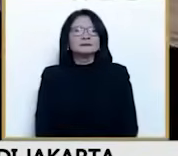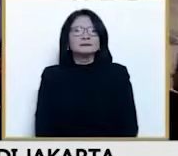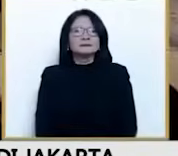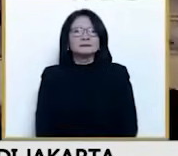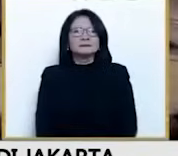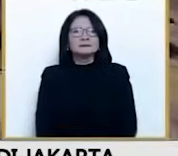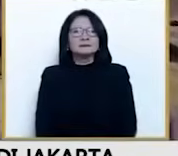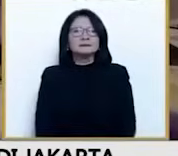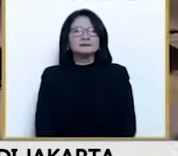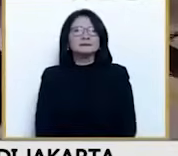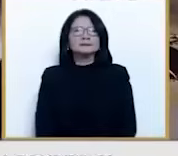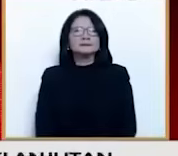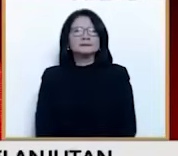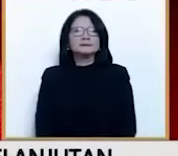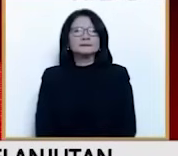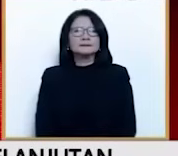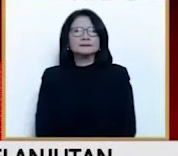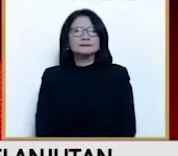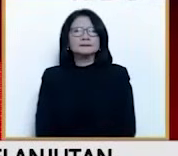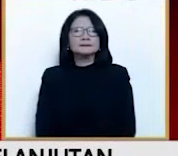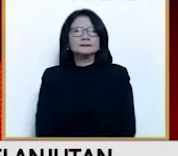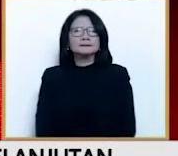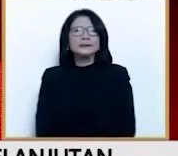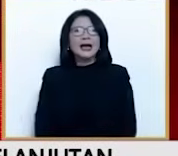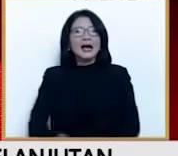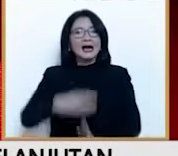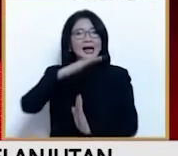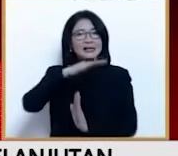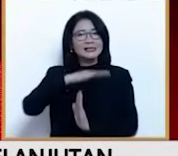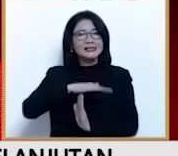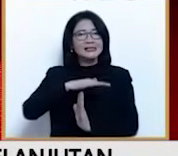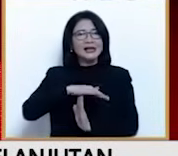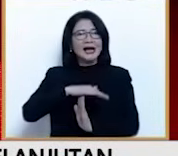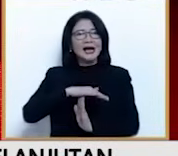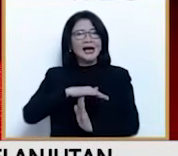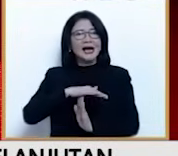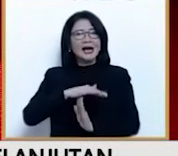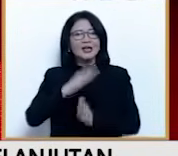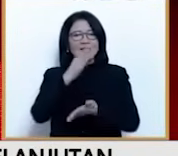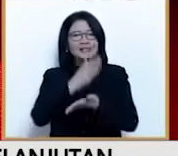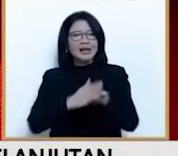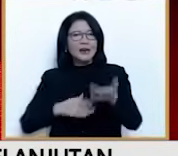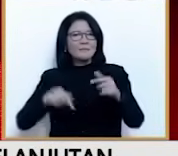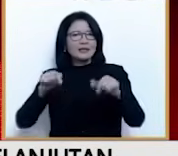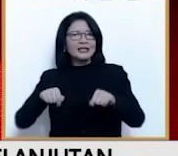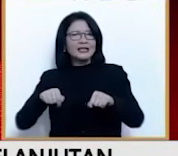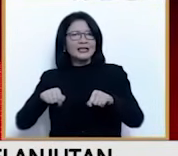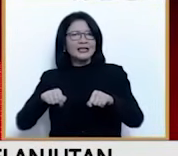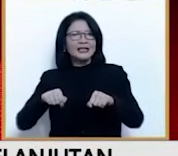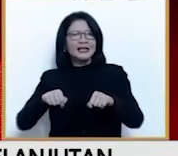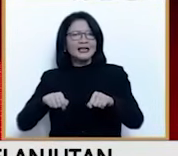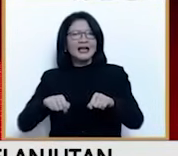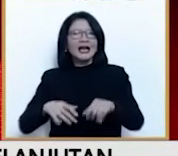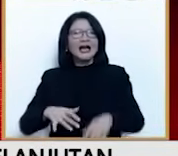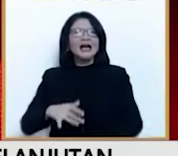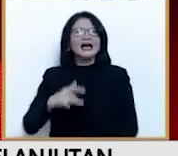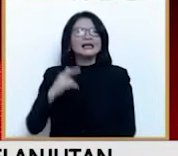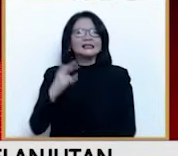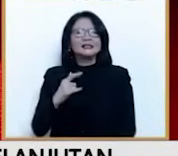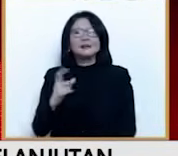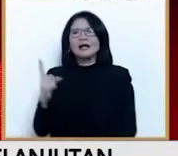nanti. Baik, hadirin dan pemirsa, kita akan jeda sejenak. Dan untuk di segmen berikutnya, kita nanti juga masih akan